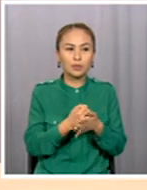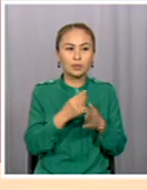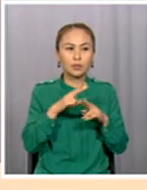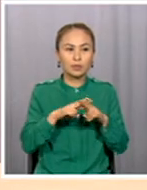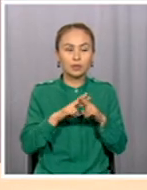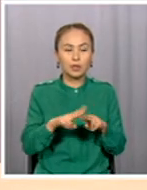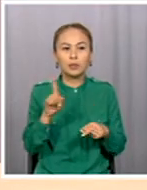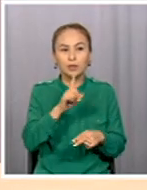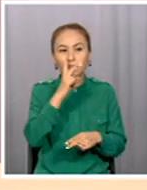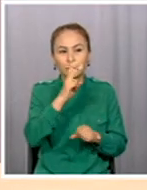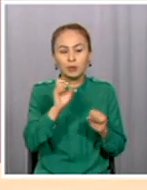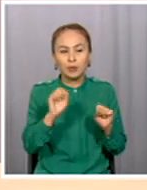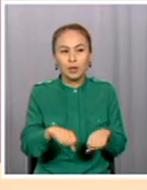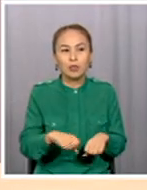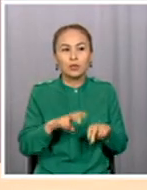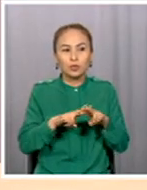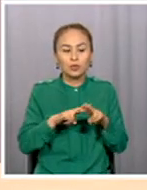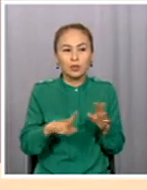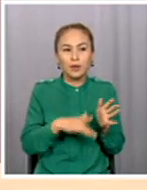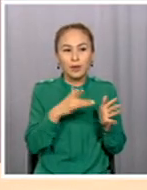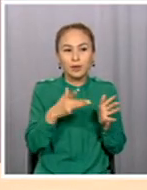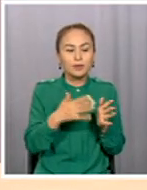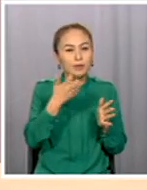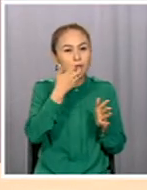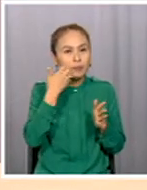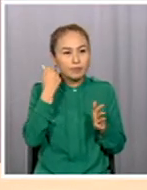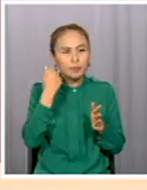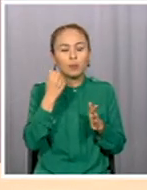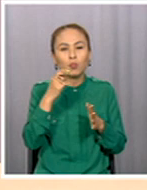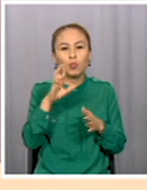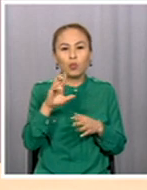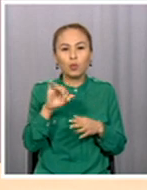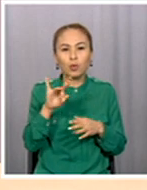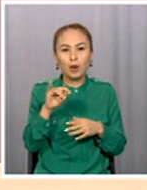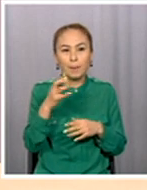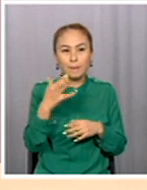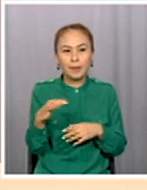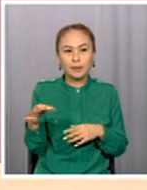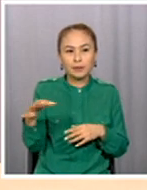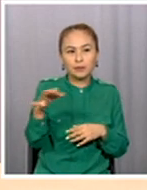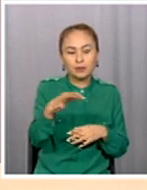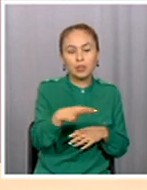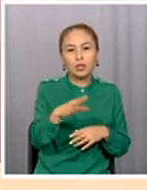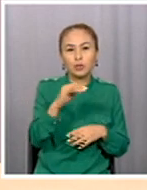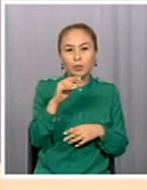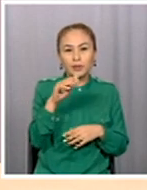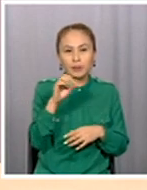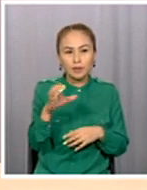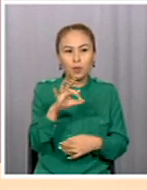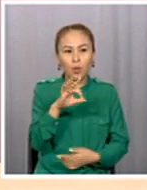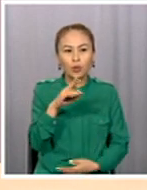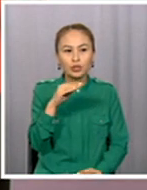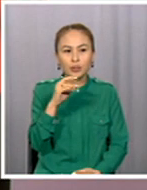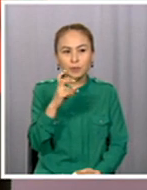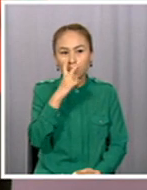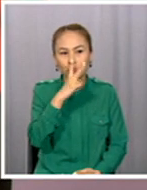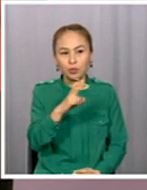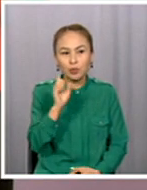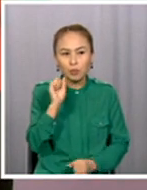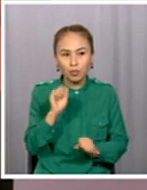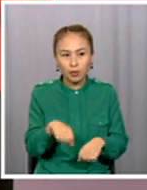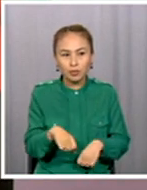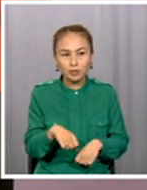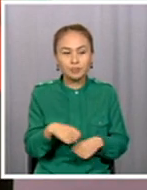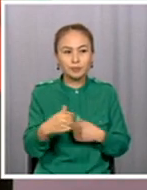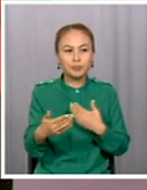Нені көреміз? Нұр-Сұлтан қаласы арқылы барып, Бурабай көлін, Жұмбақтасты, Оқжетпесті көруге болады.